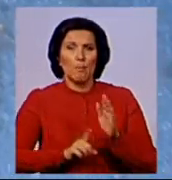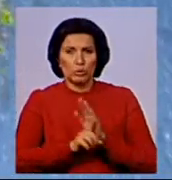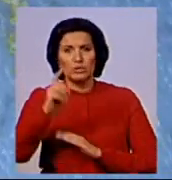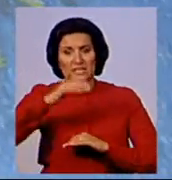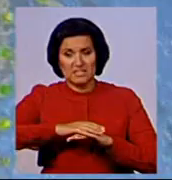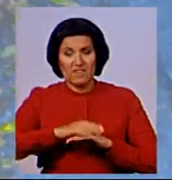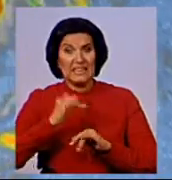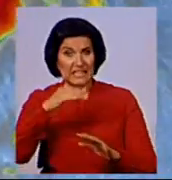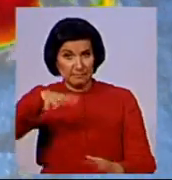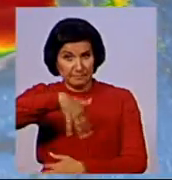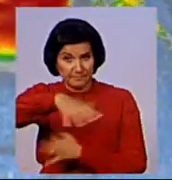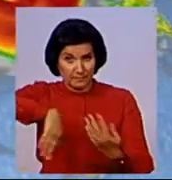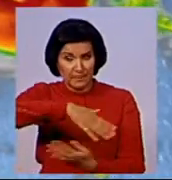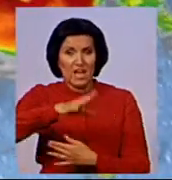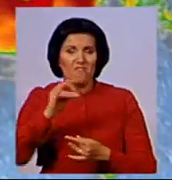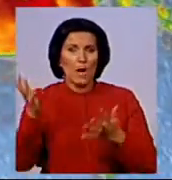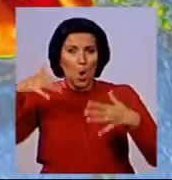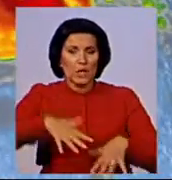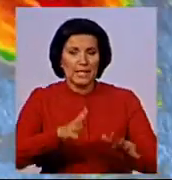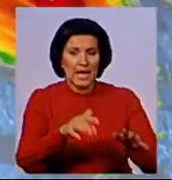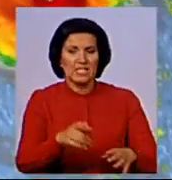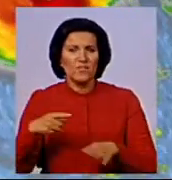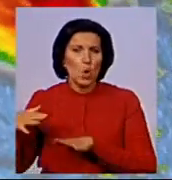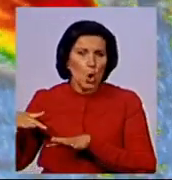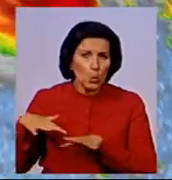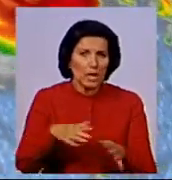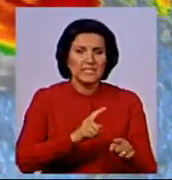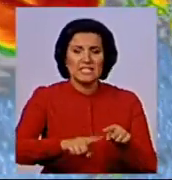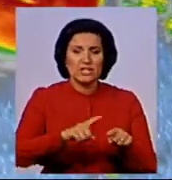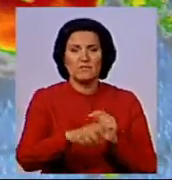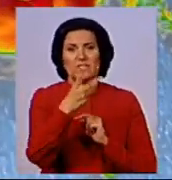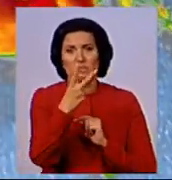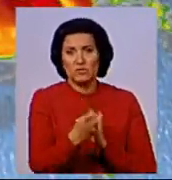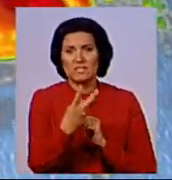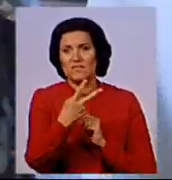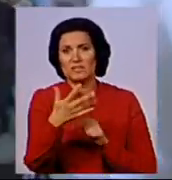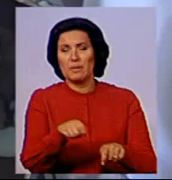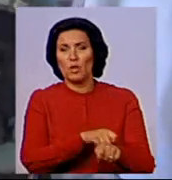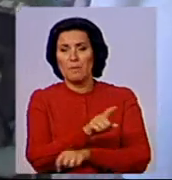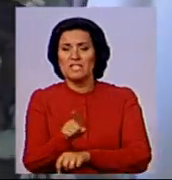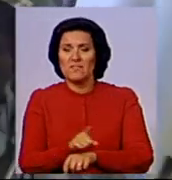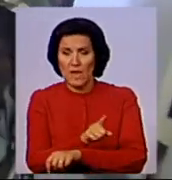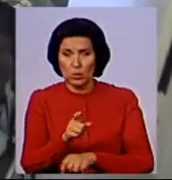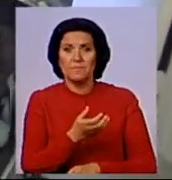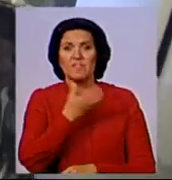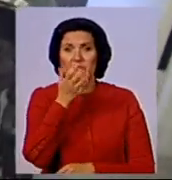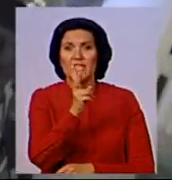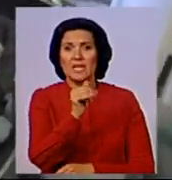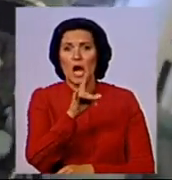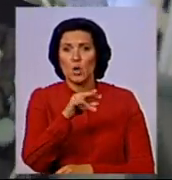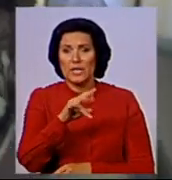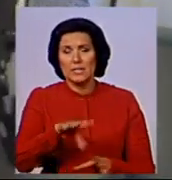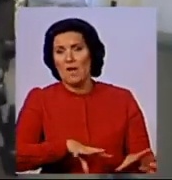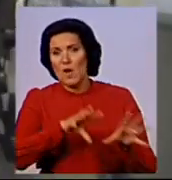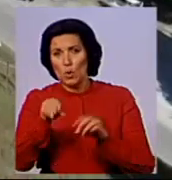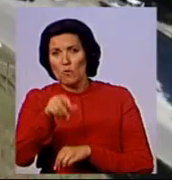в Атлантичному океані. До Східного узбережжя рухається зі швидкістю 225 км на годину. У Південній Кароліні евакуйовують